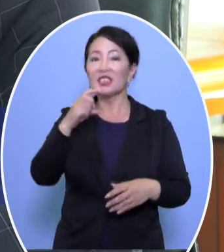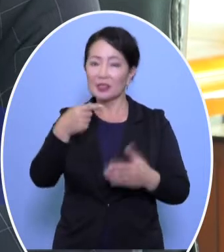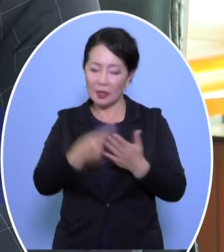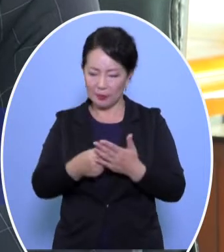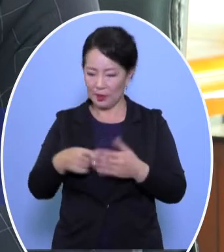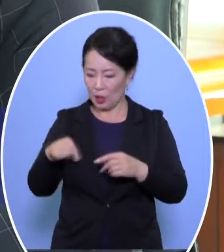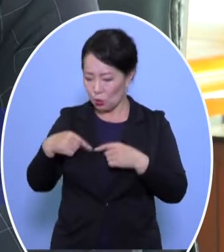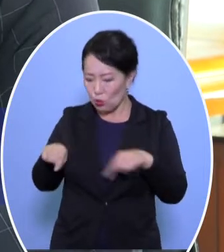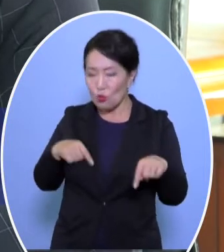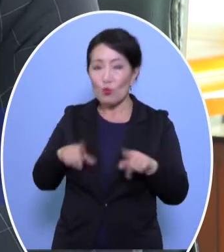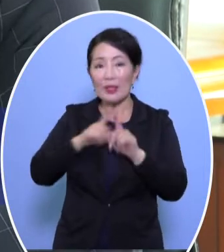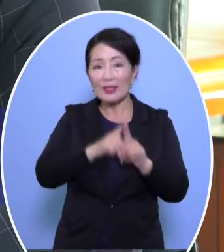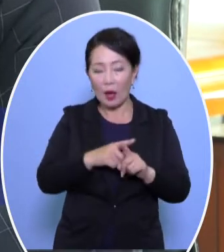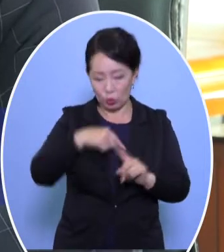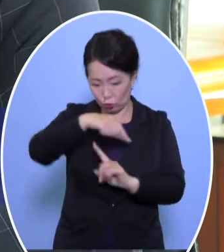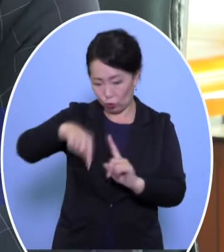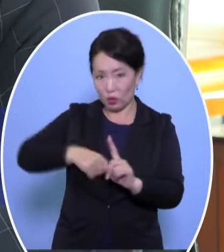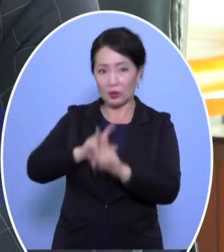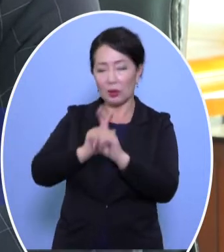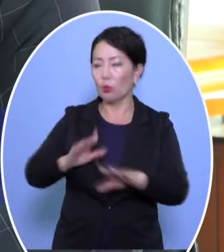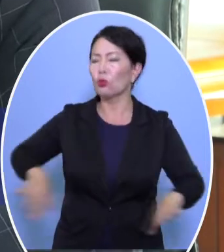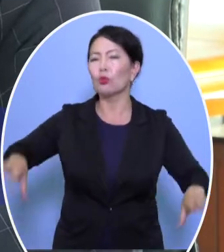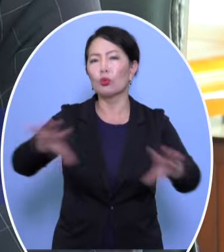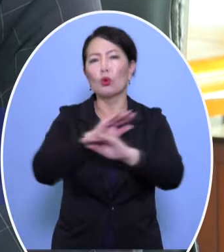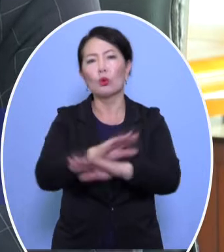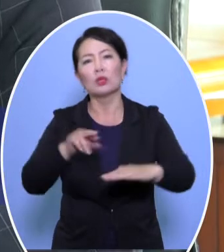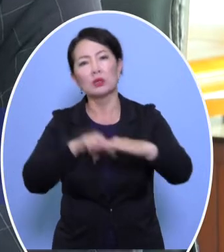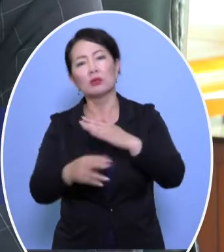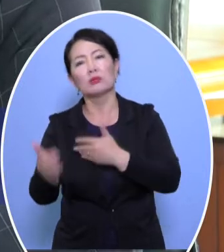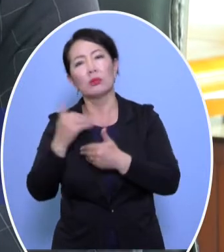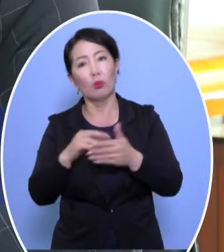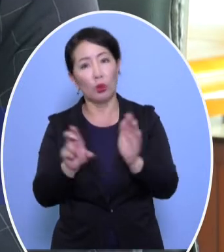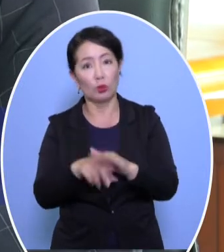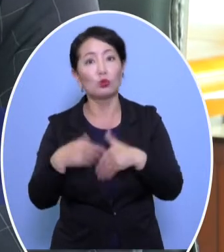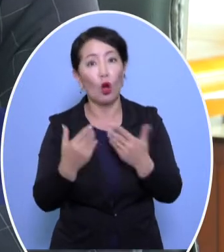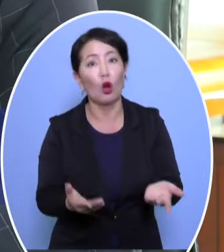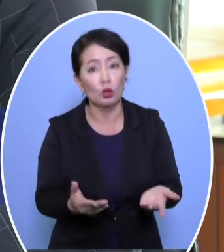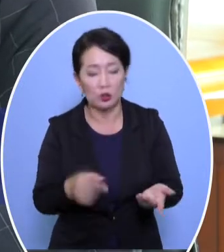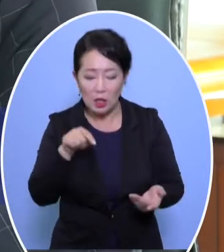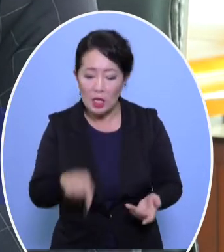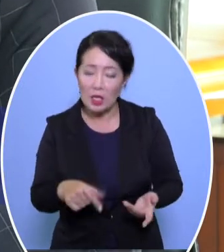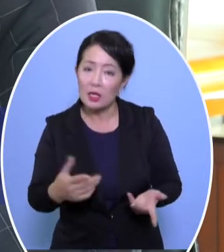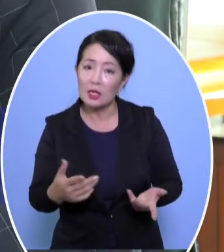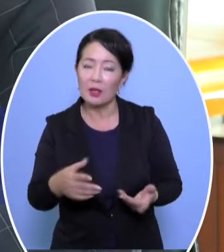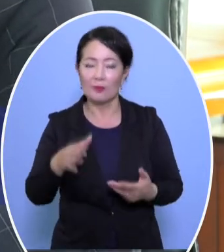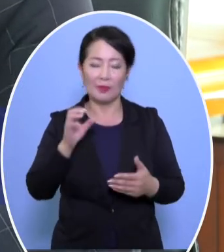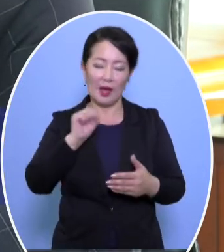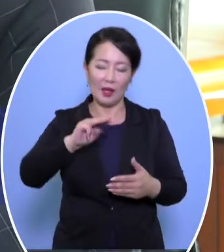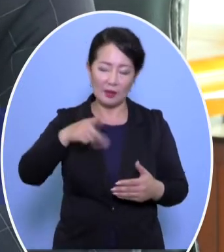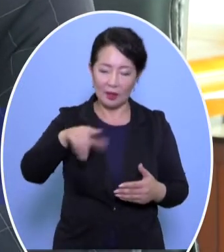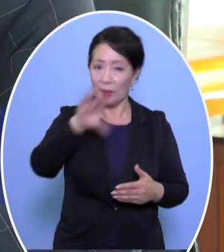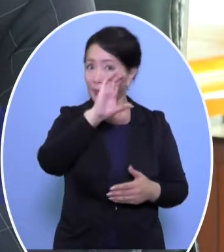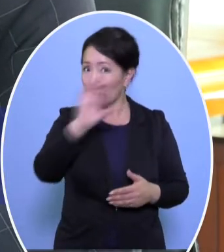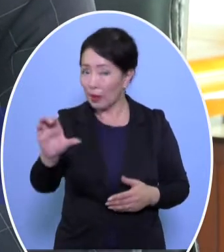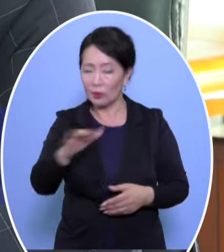системээр хам харьяалын дагуу хамгийн сурах таргийн дагуу орчс бүх хүүхдүүдийг цэцэрлэгт байх ийм боломжийг олгосноро за энэ дээр нь